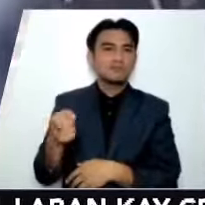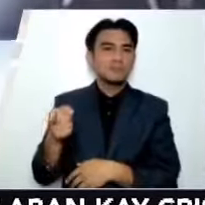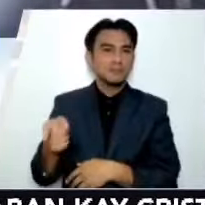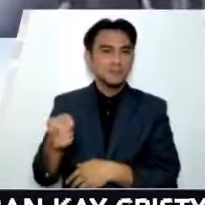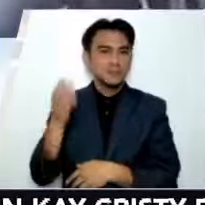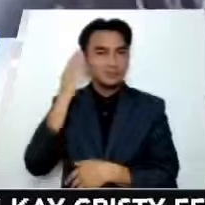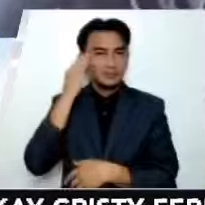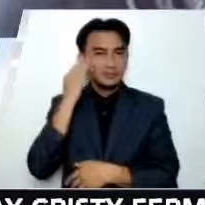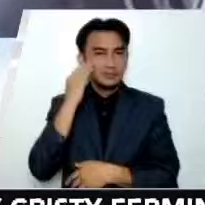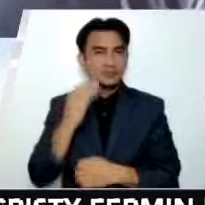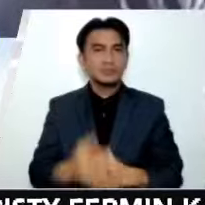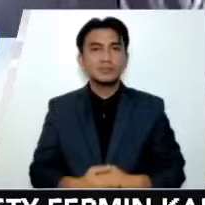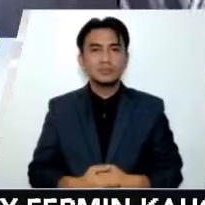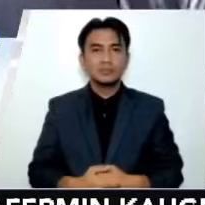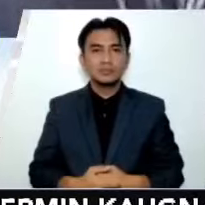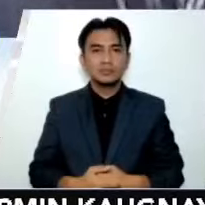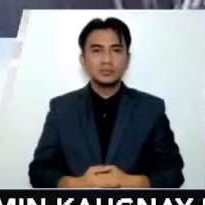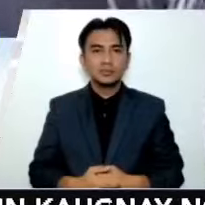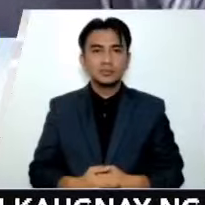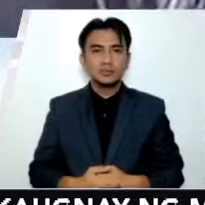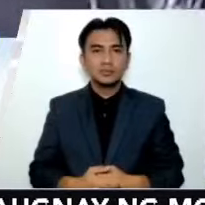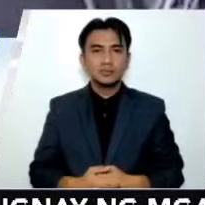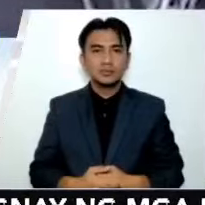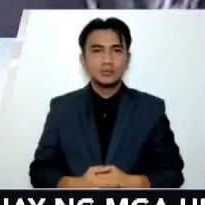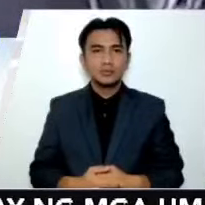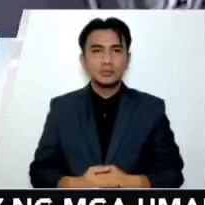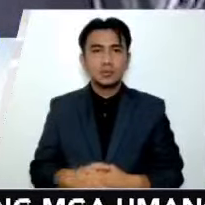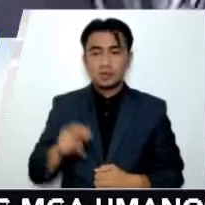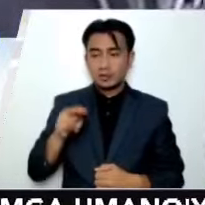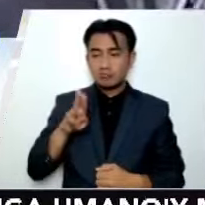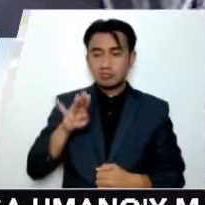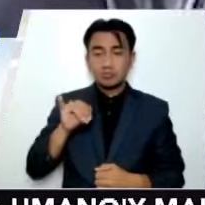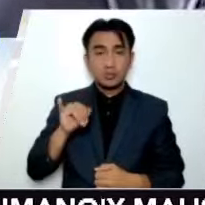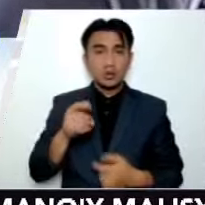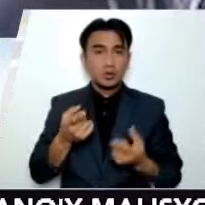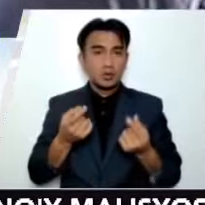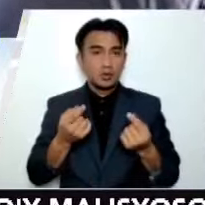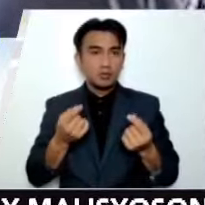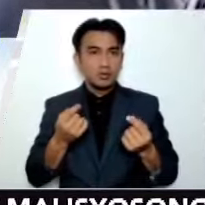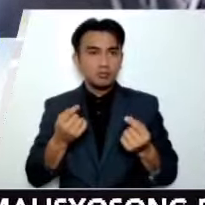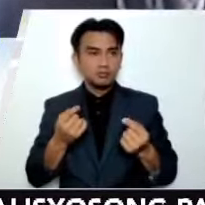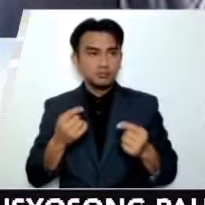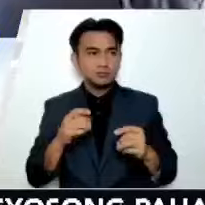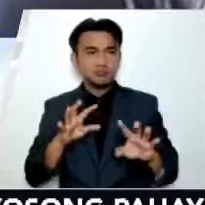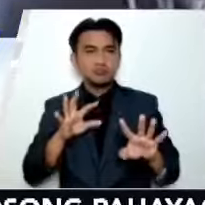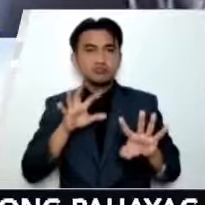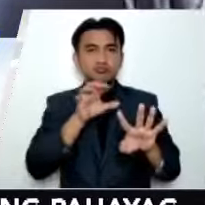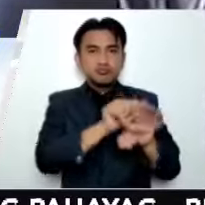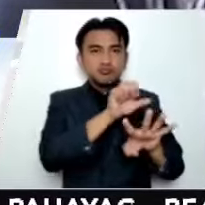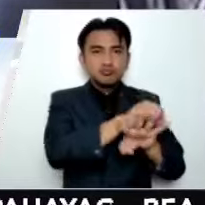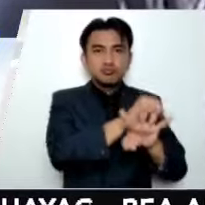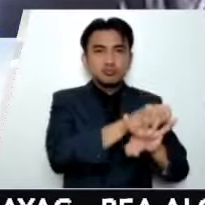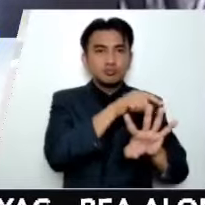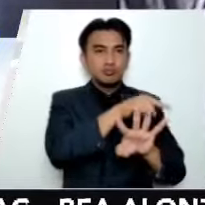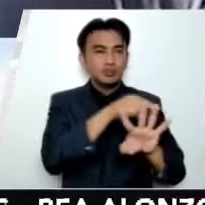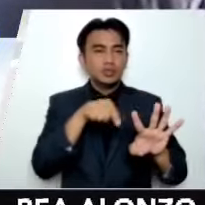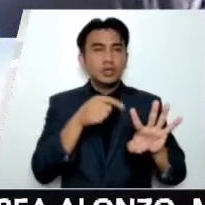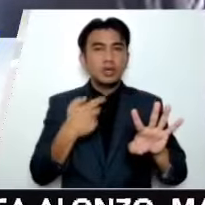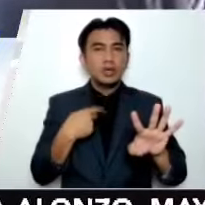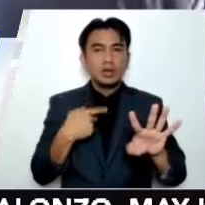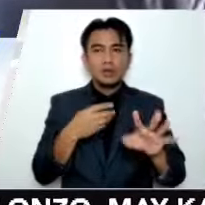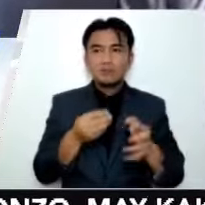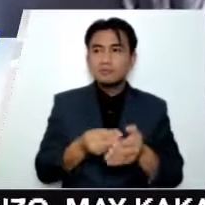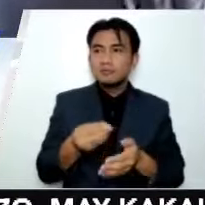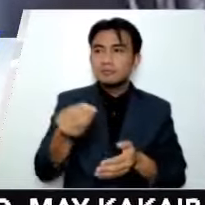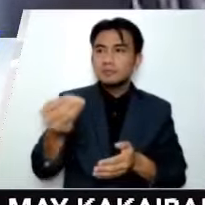Walang sinayang na sandali ang mga tauhan ng NBI Human Trafficking Division para dakpin ang mga suspect na inabutan ng pera ng